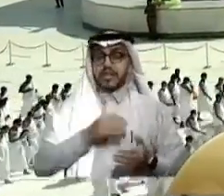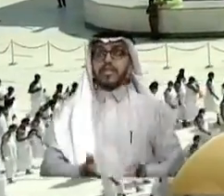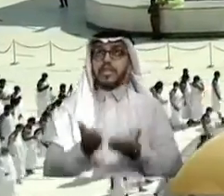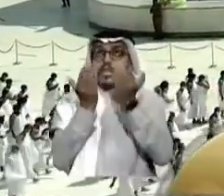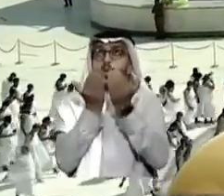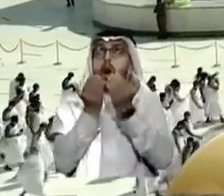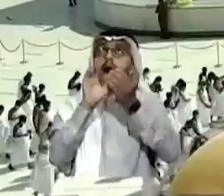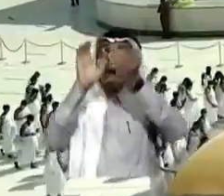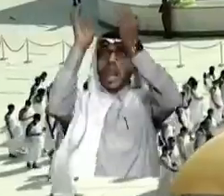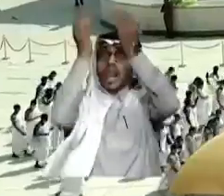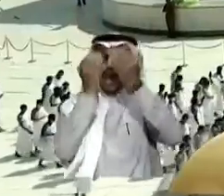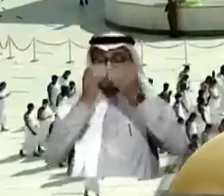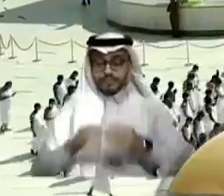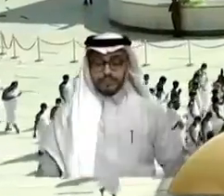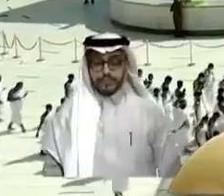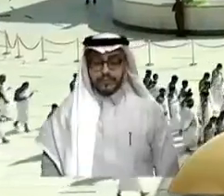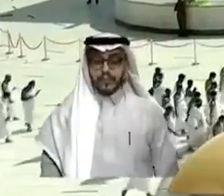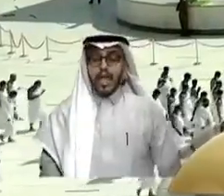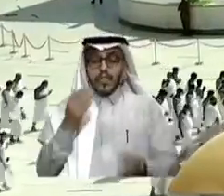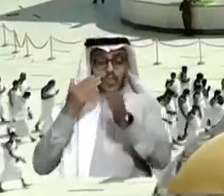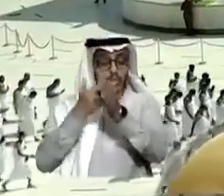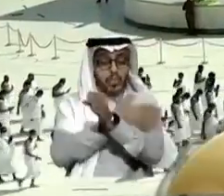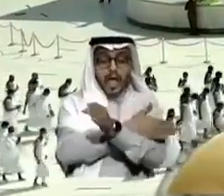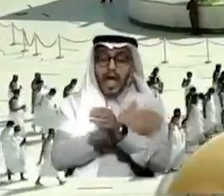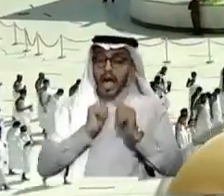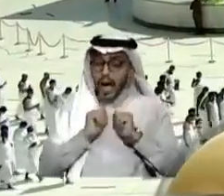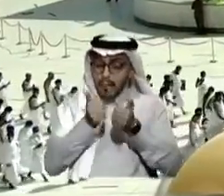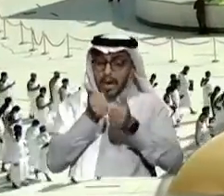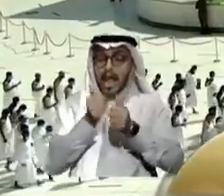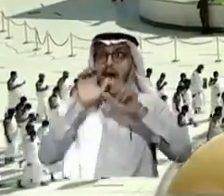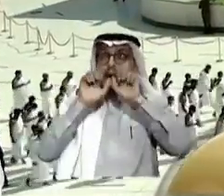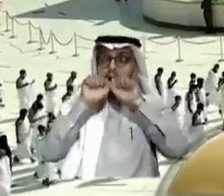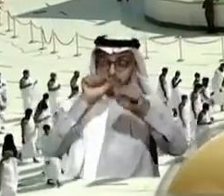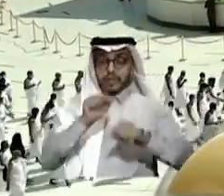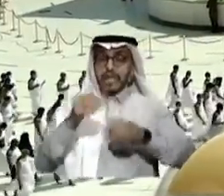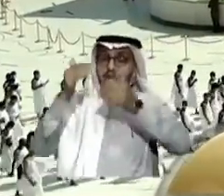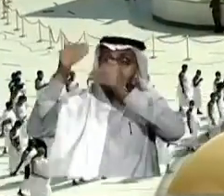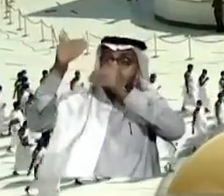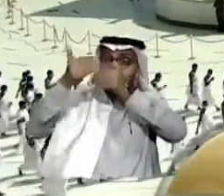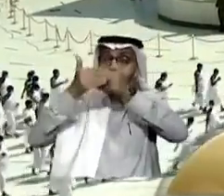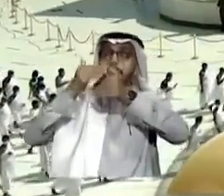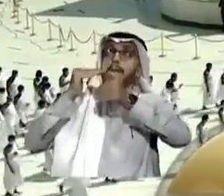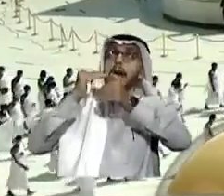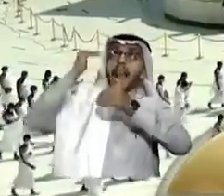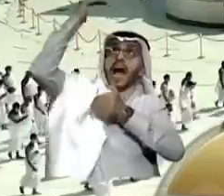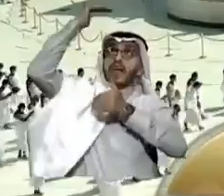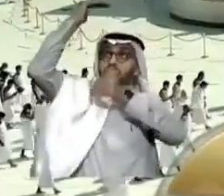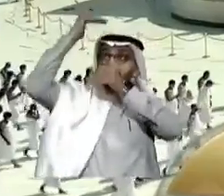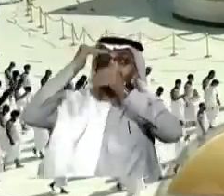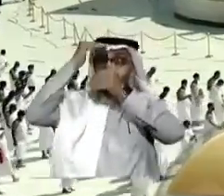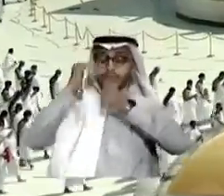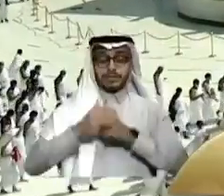طلبة، ولا يضل عنده سعي. هو القريب في علوه،